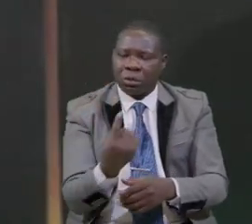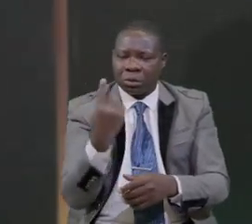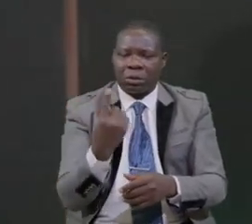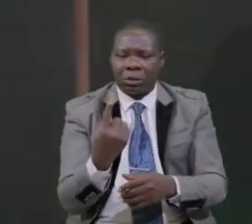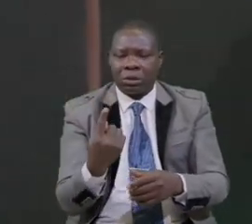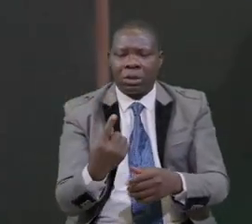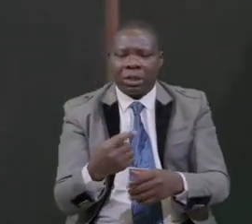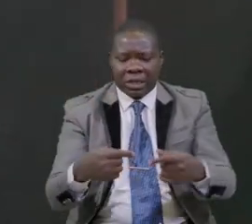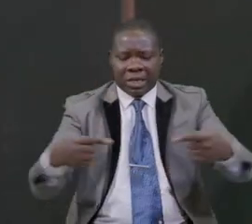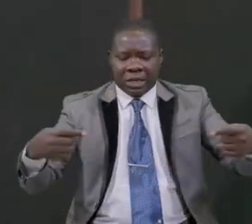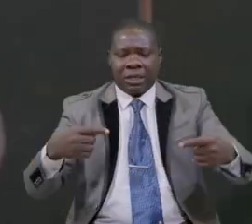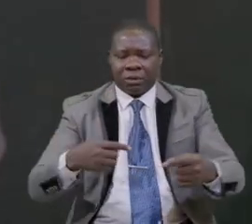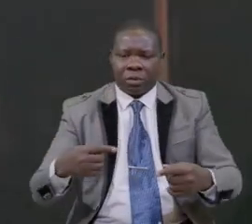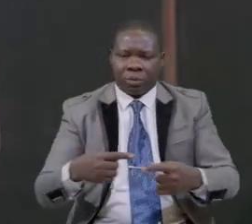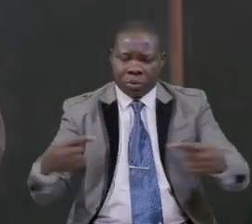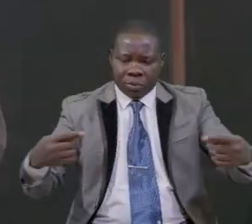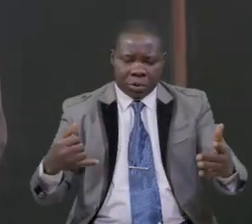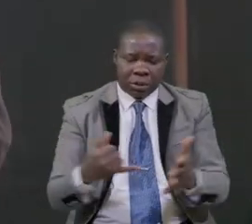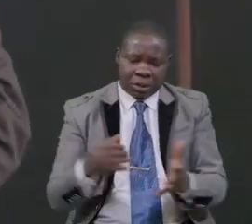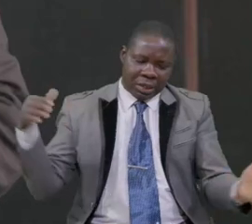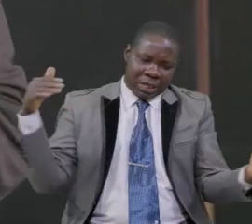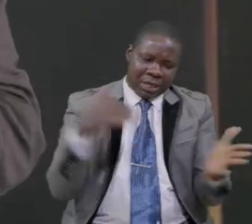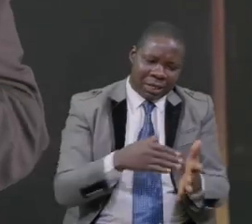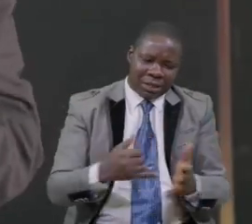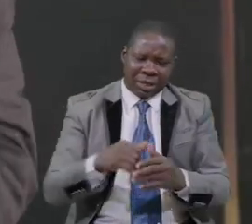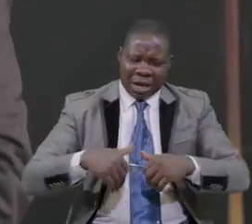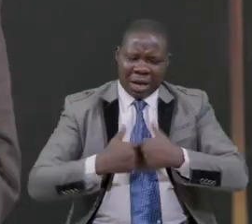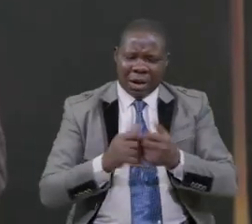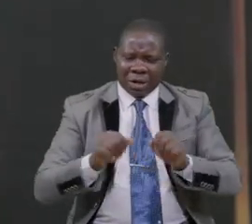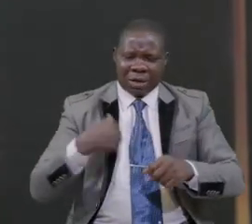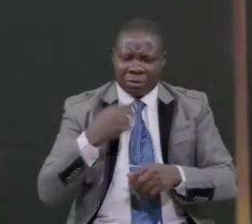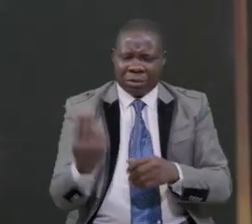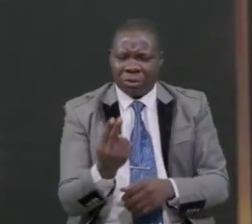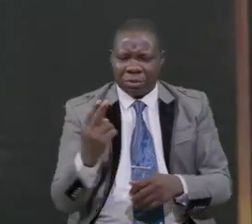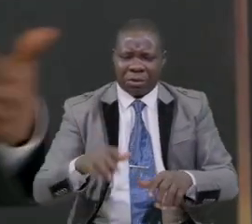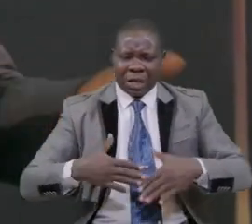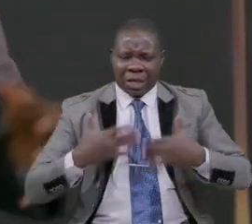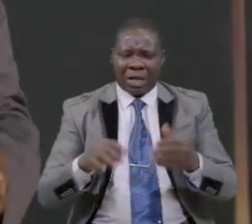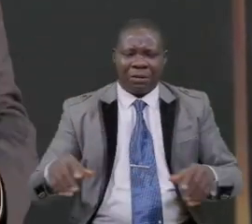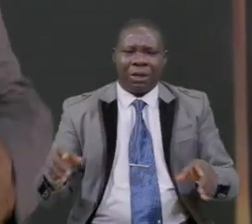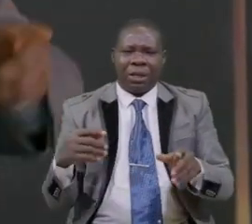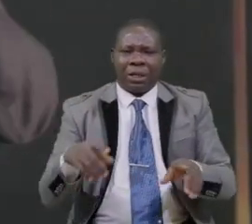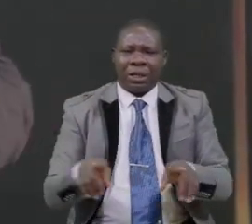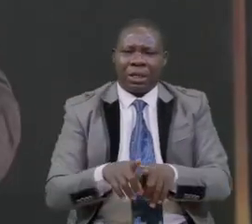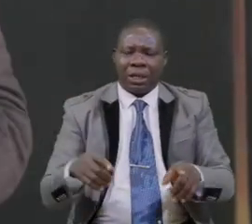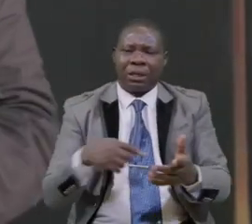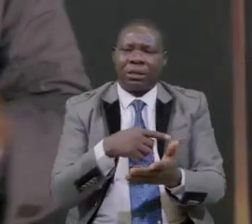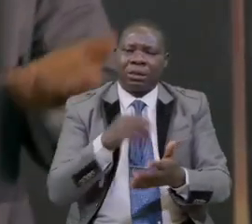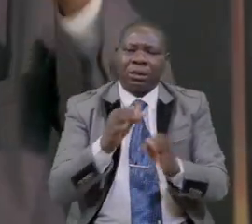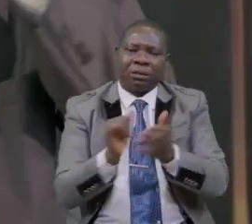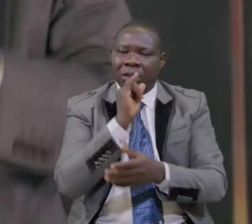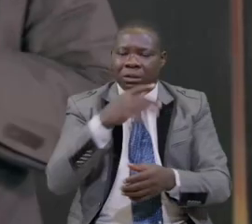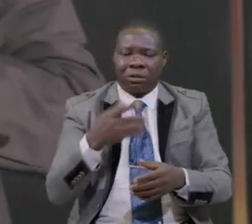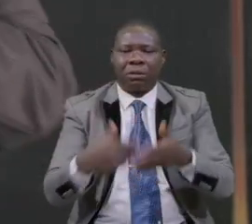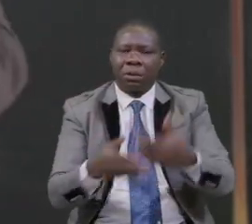t'oppose. Comment est-ce qu'on peut passer la vie comme ça? C'est quoi tout ça? Et si c'est le cas, tu dois aller sur tes genoux